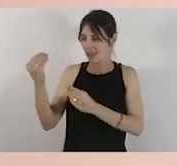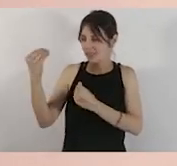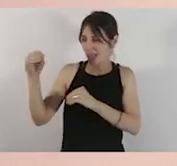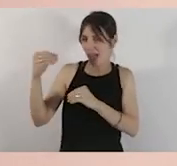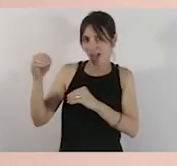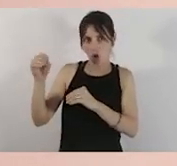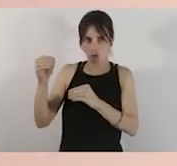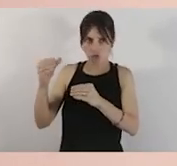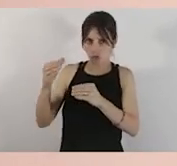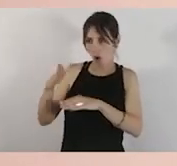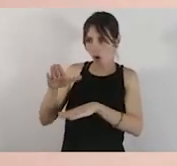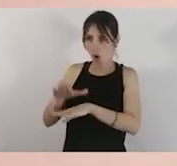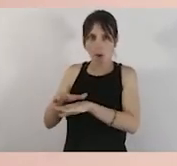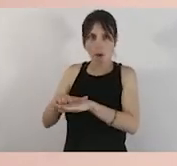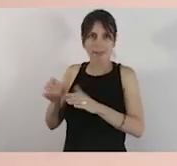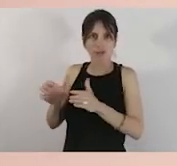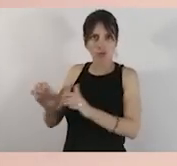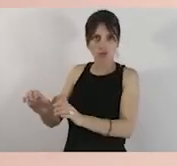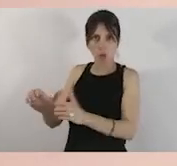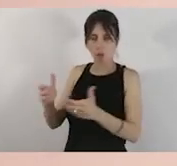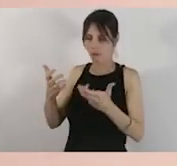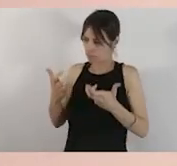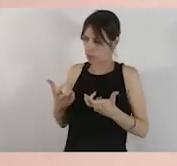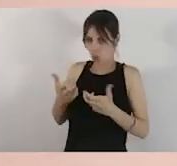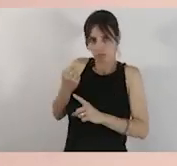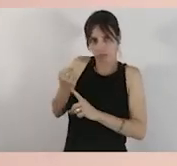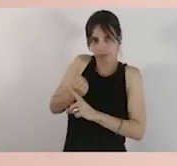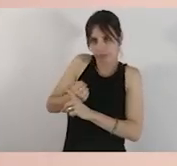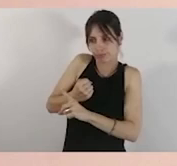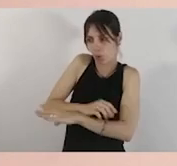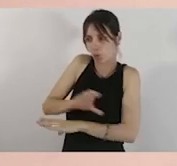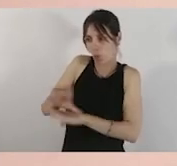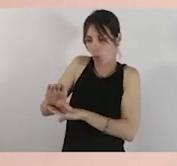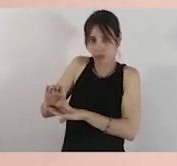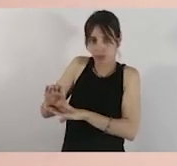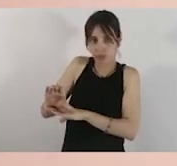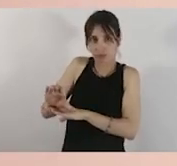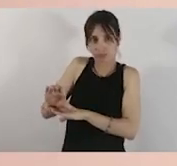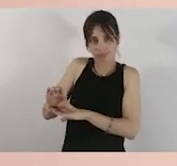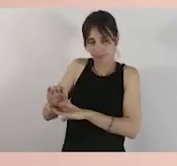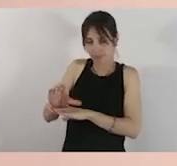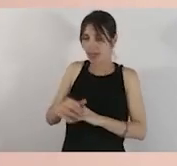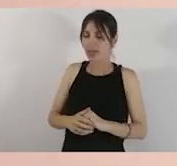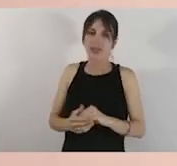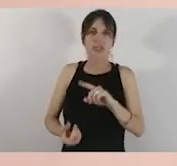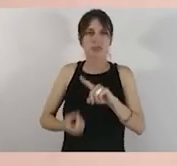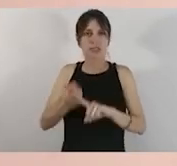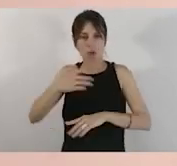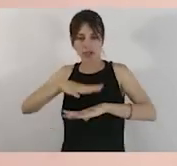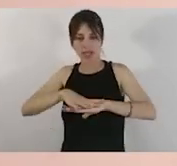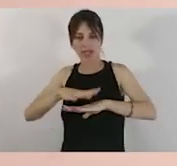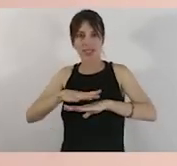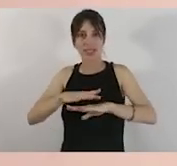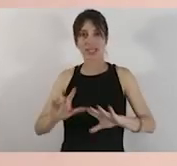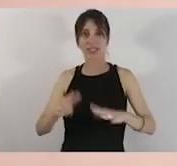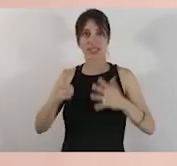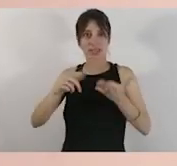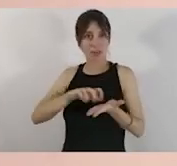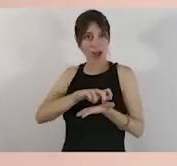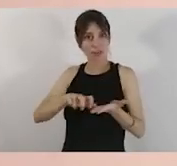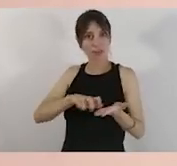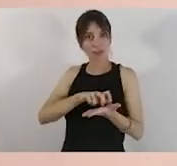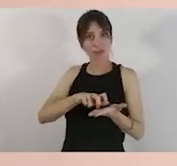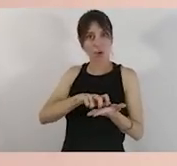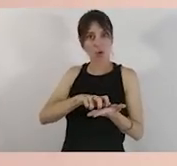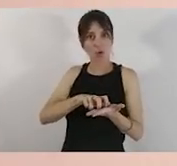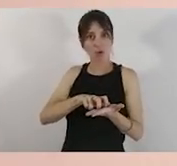nous souhaitons mener, et donc en particulier vers ces quartiers du 7e arrondissement qui ne sont pas